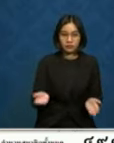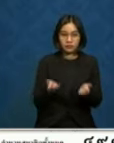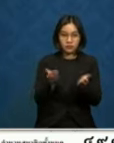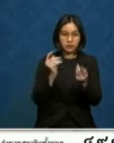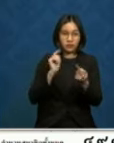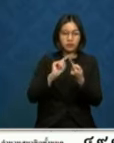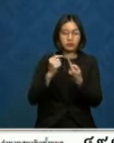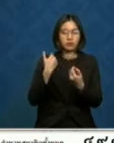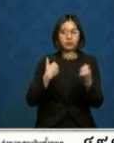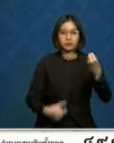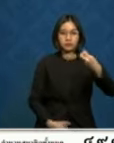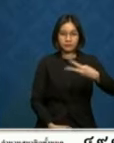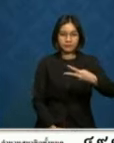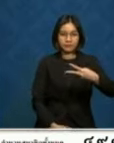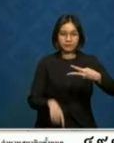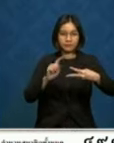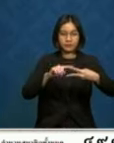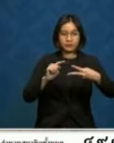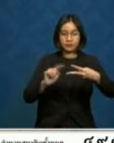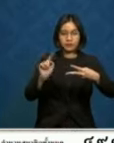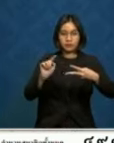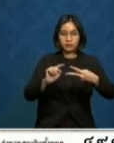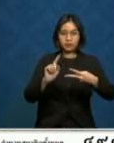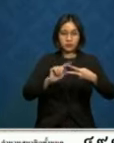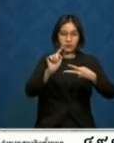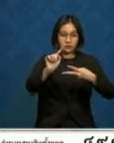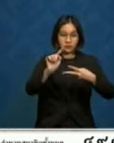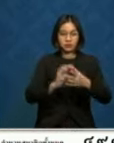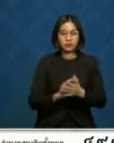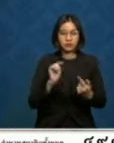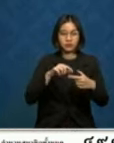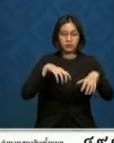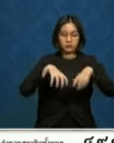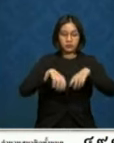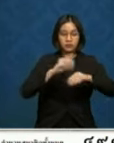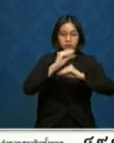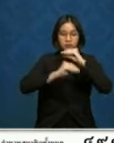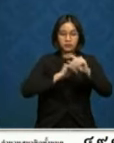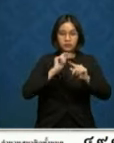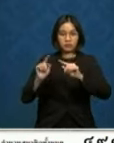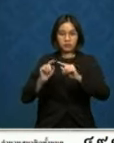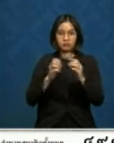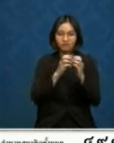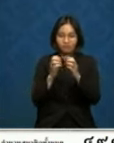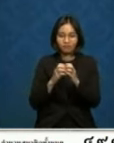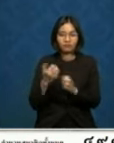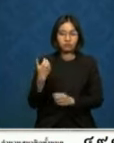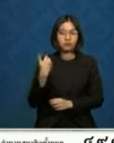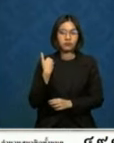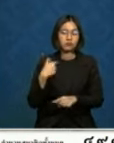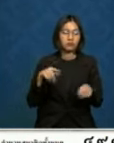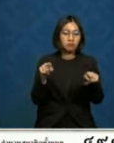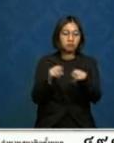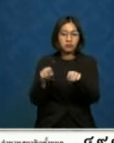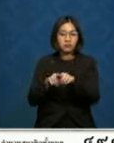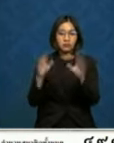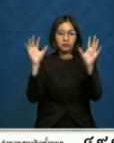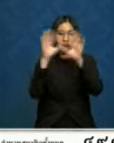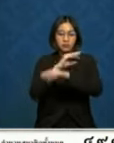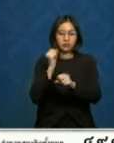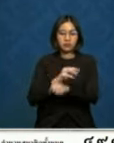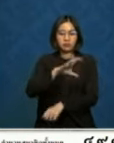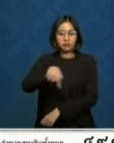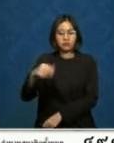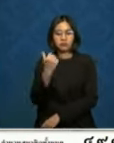น2ประเด็นหลักด้วยกันครับประเด็นแรกการจัดโครงการมีความซ้ำซ้อนหรือคล้ายกับหน่วยงาน